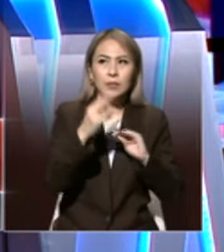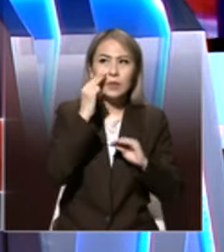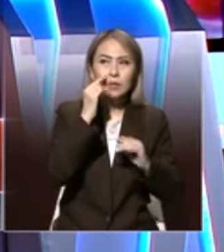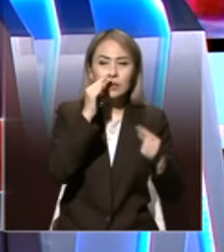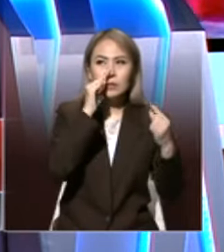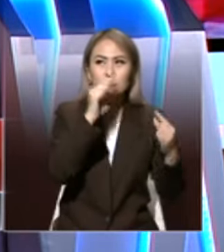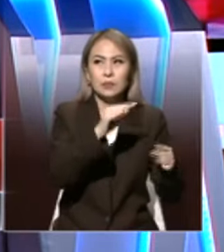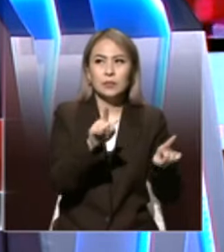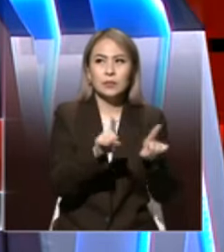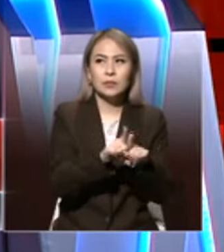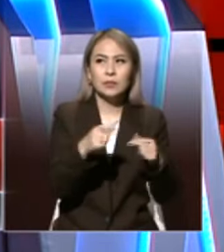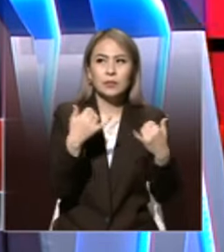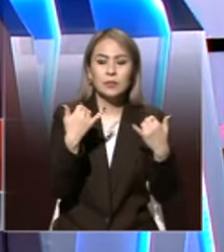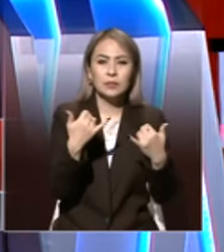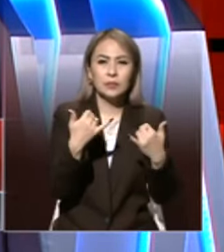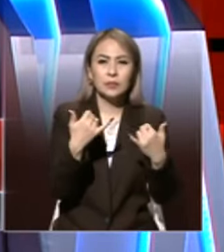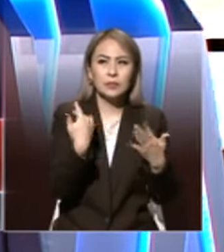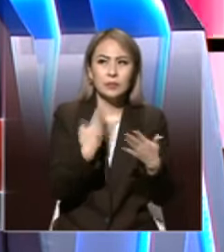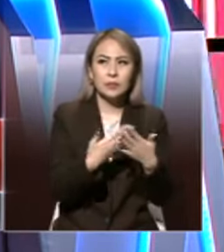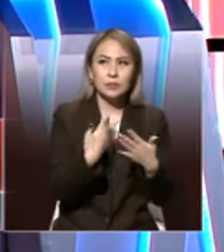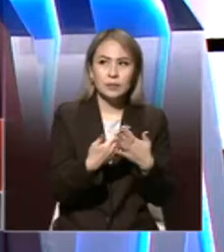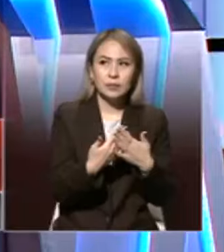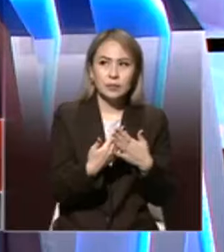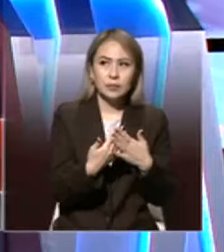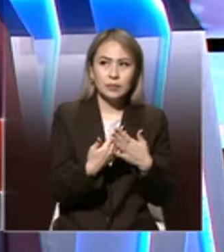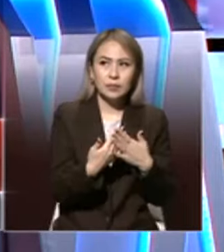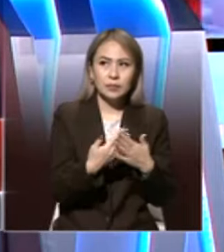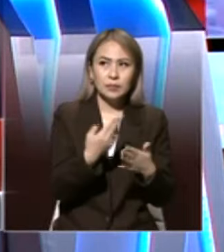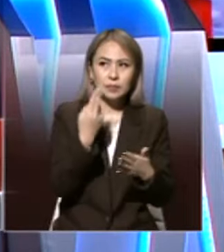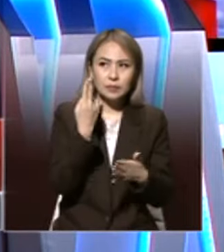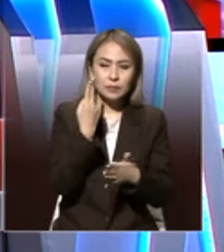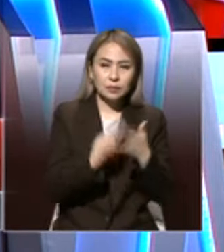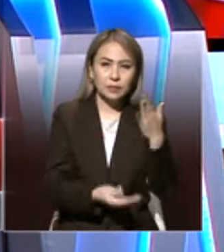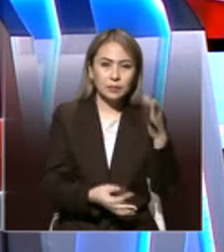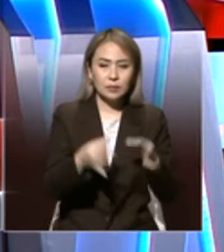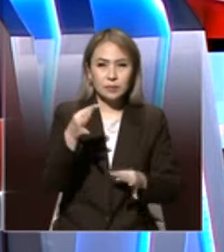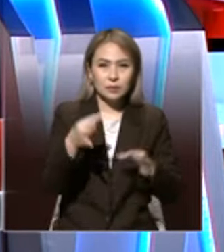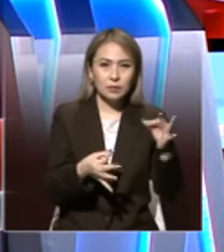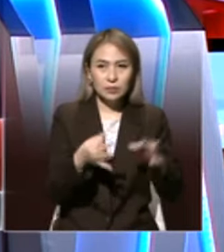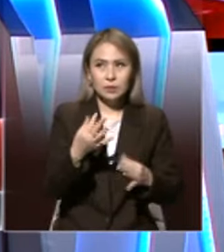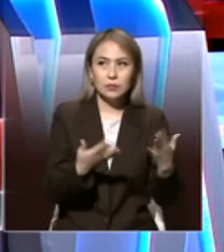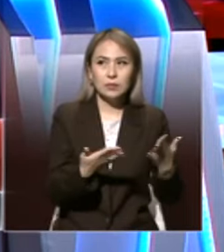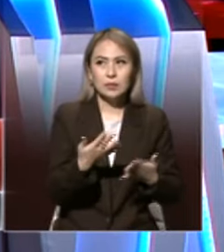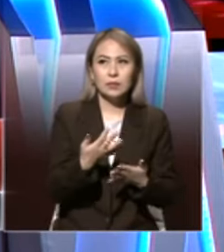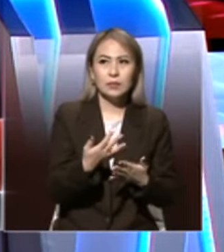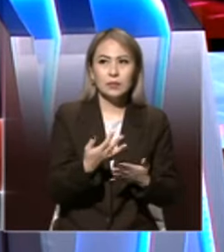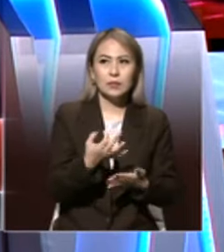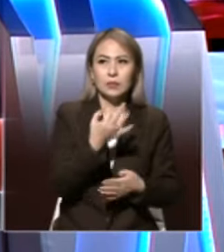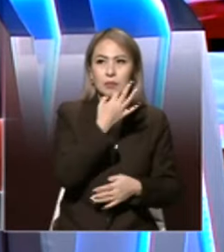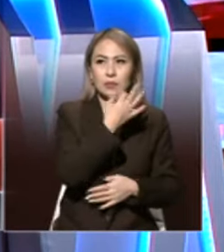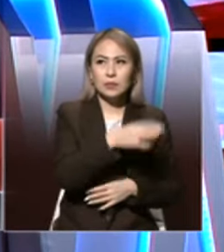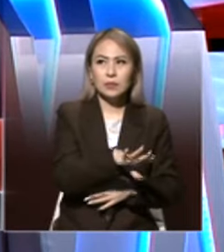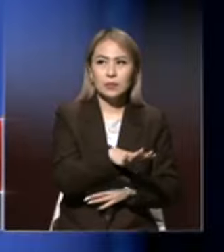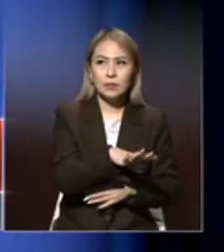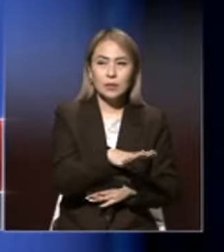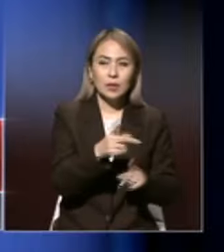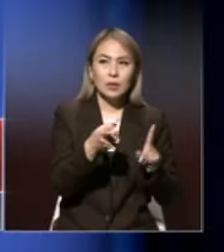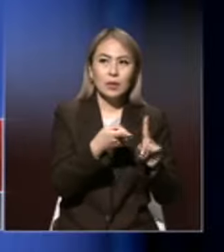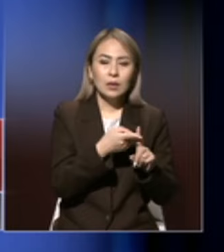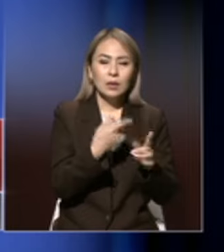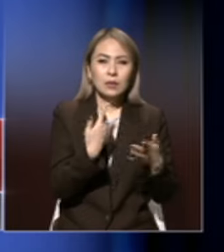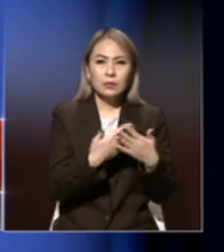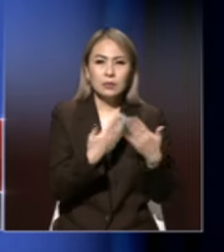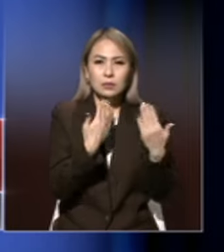қарсы, олар қазір мысалы қолданатын болса, олар ұтылады, ол не сот процесі болсын, қайда болса да. Ол бір.